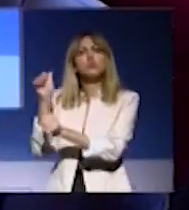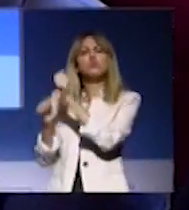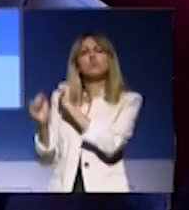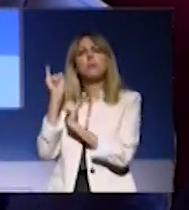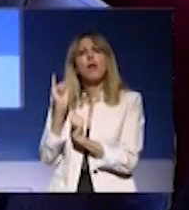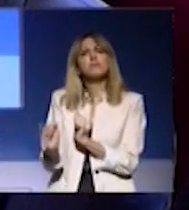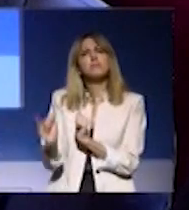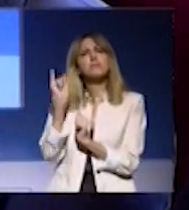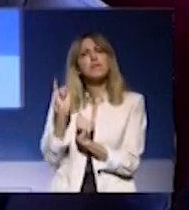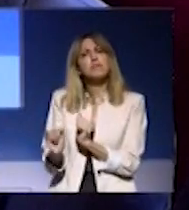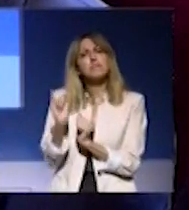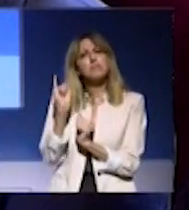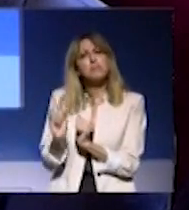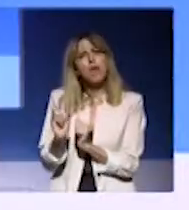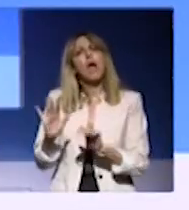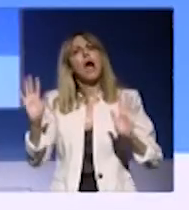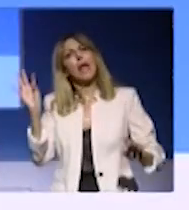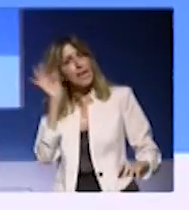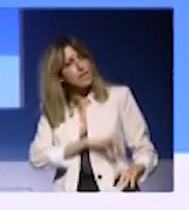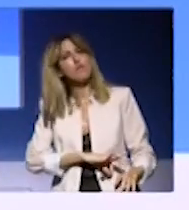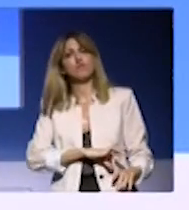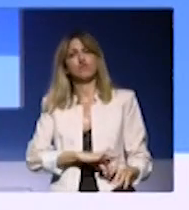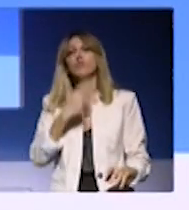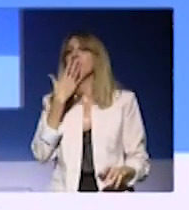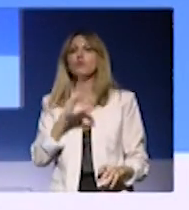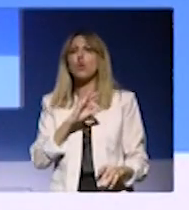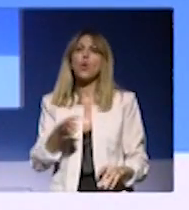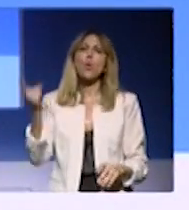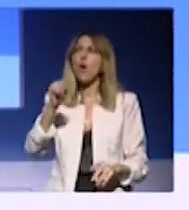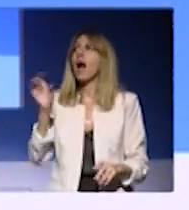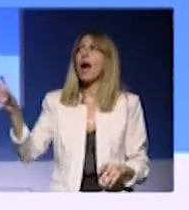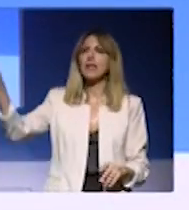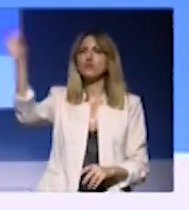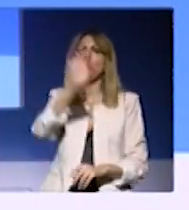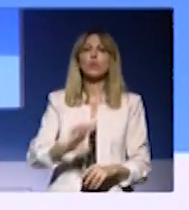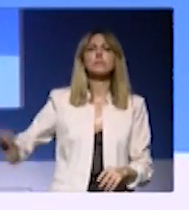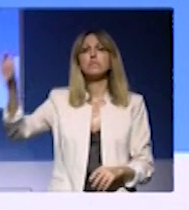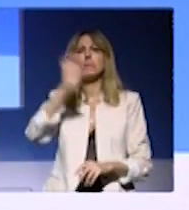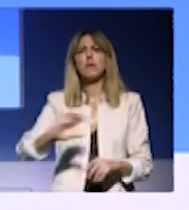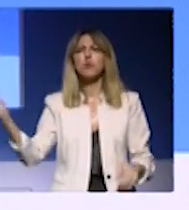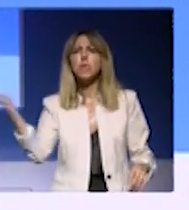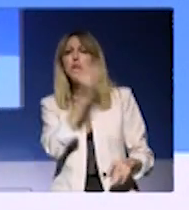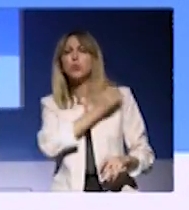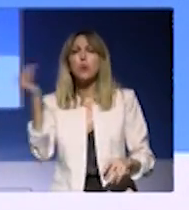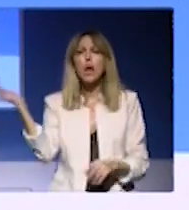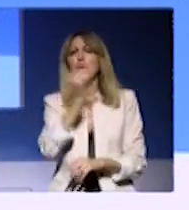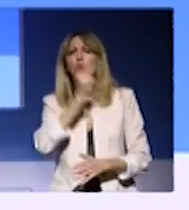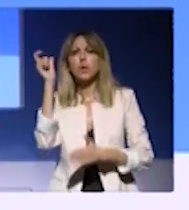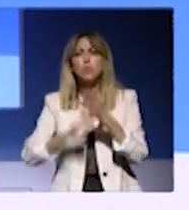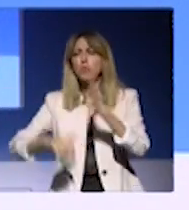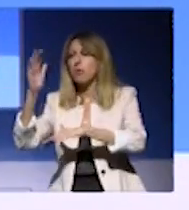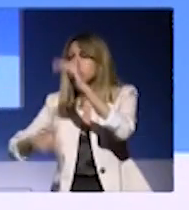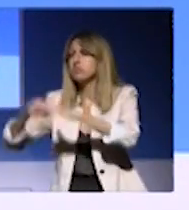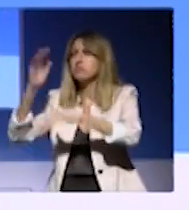Ευρώπης, οι οποίες γνώρισαν πιο γρήγορη, πιο επιθετική τουριστική ανάπτυξη, κατέστρεψαν τον